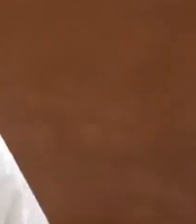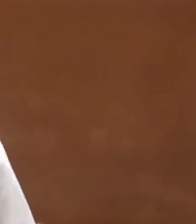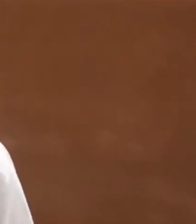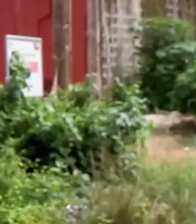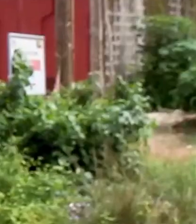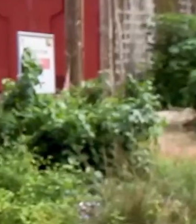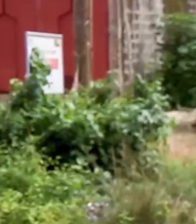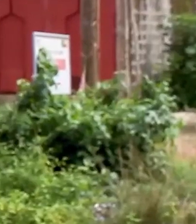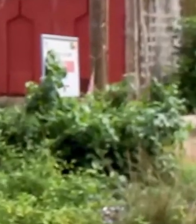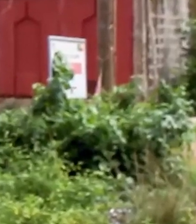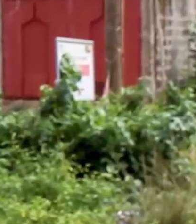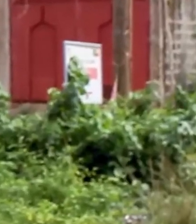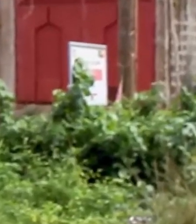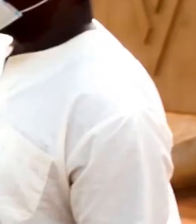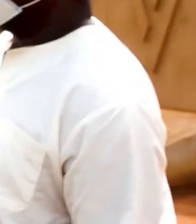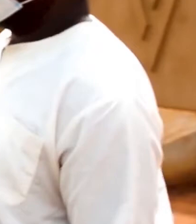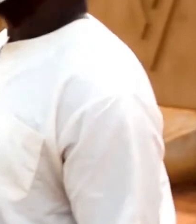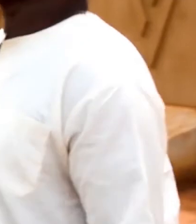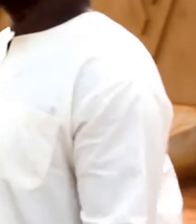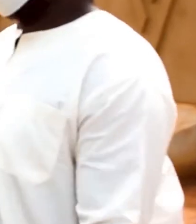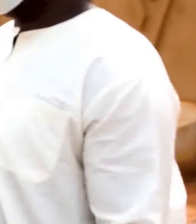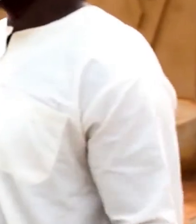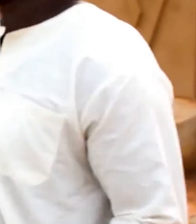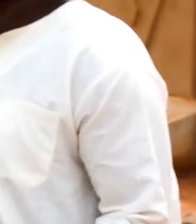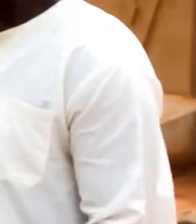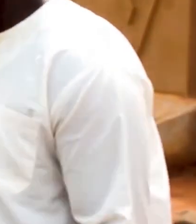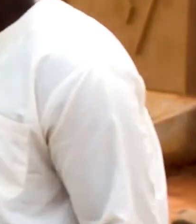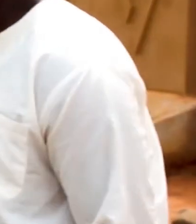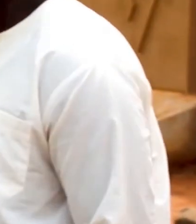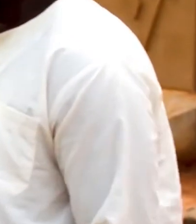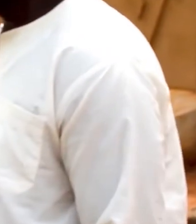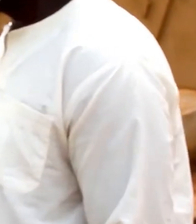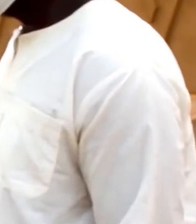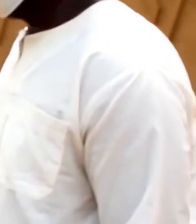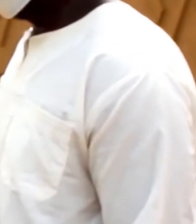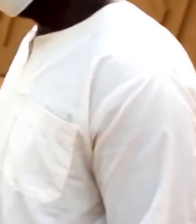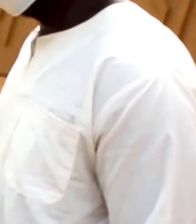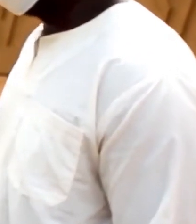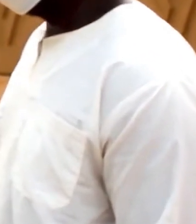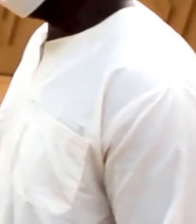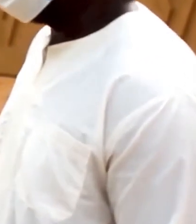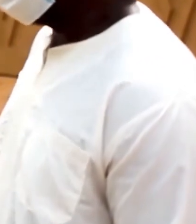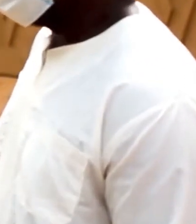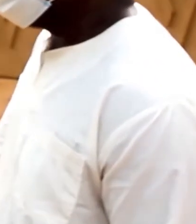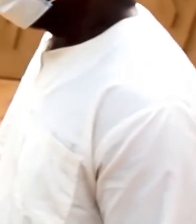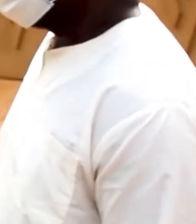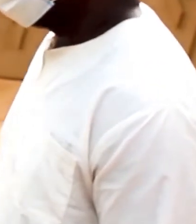Amène-moi à glace. 350 francs. Oh, j'ai 250. Montez, même 200 francs.